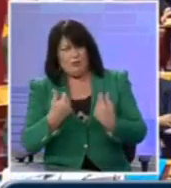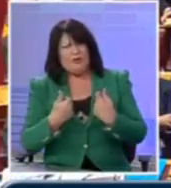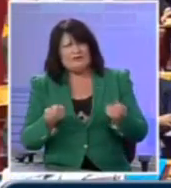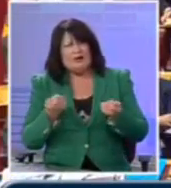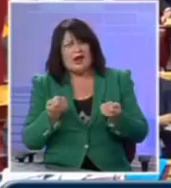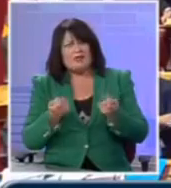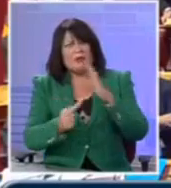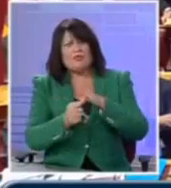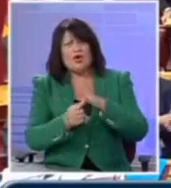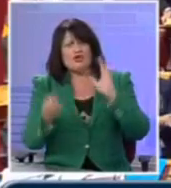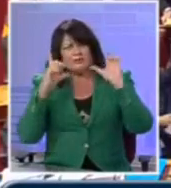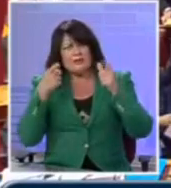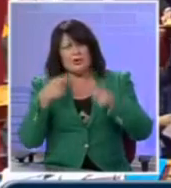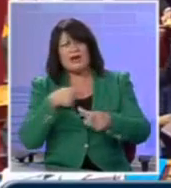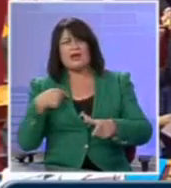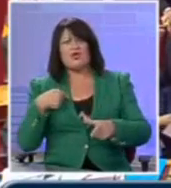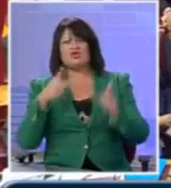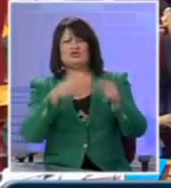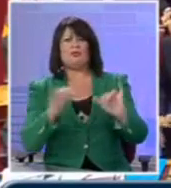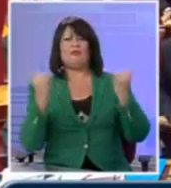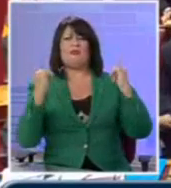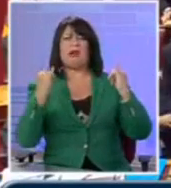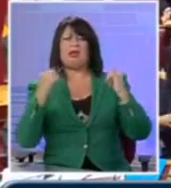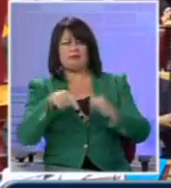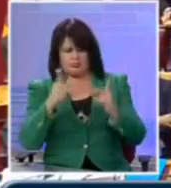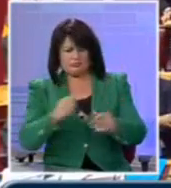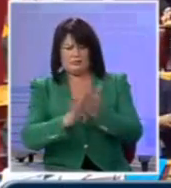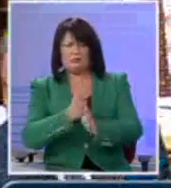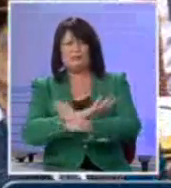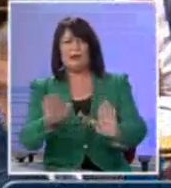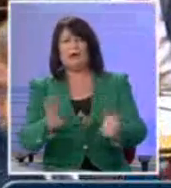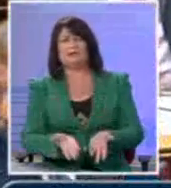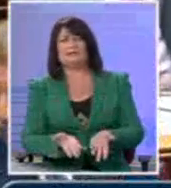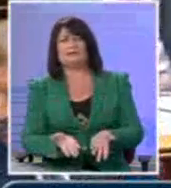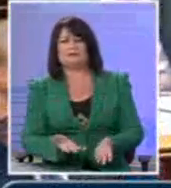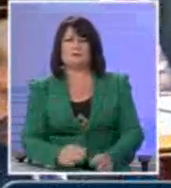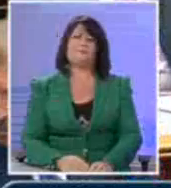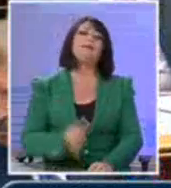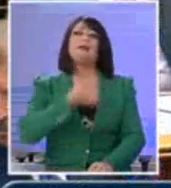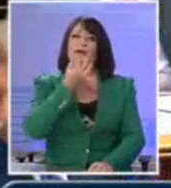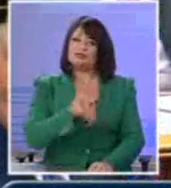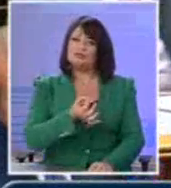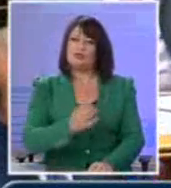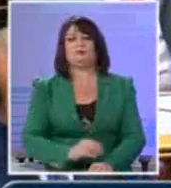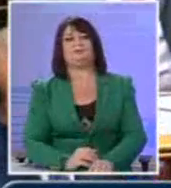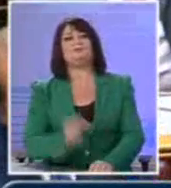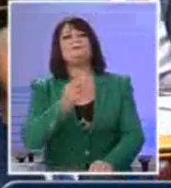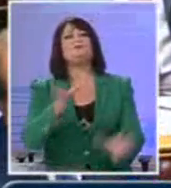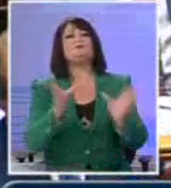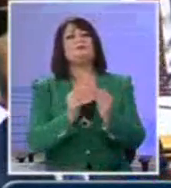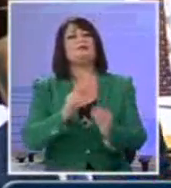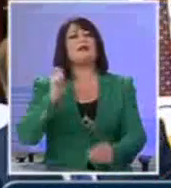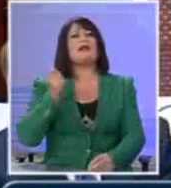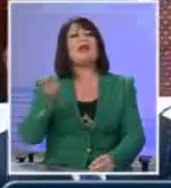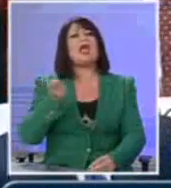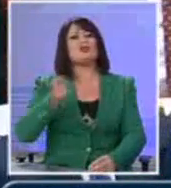Άρα λοιπόν, κομμένο το καλαμπούρι για αυτό το παραμύθι. Λοιπόν, έχουμε και λέμε τώρα. Για το χρέος, κύριε